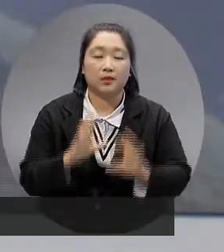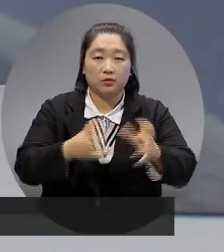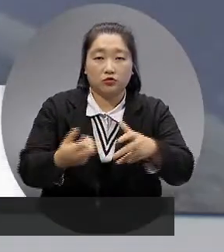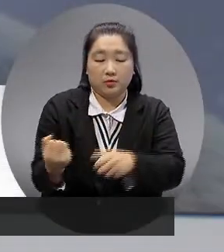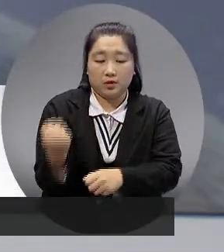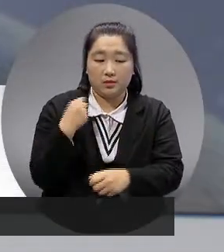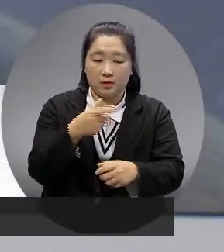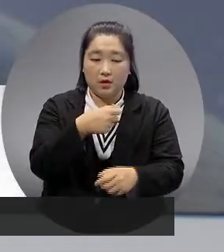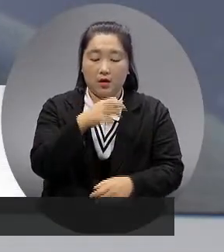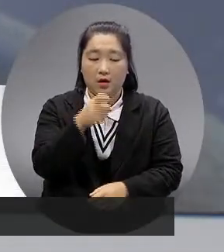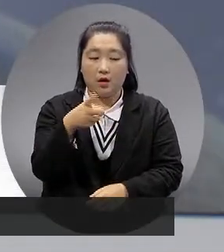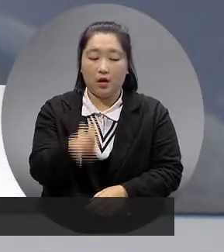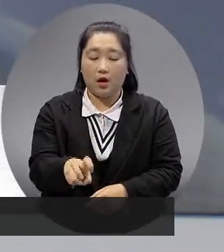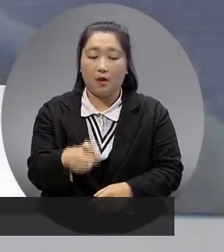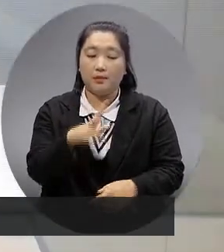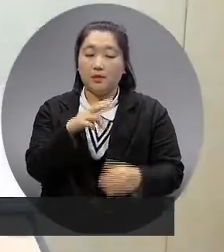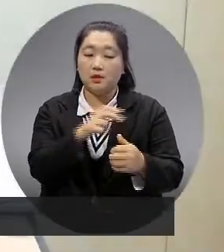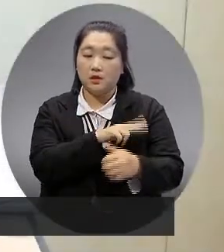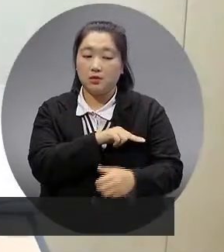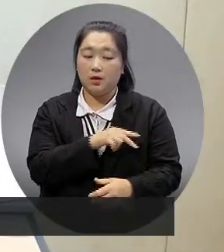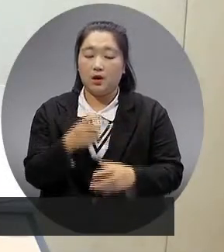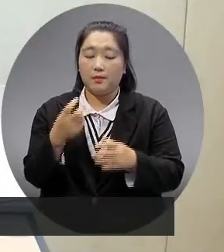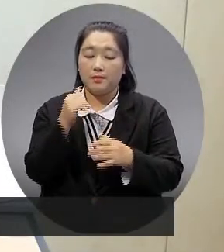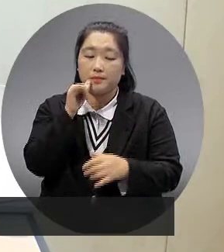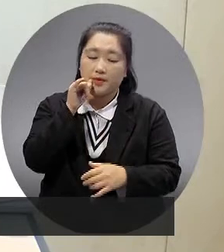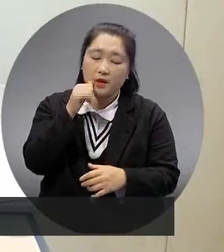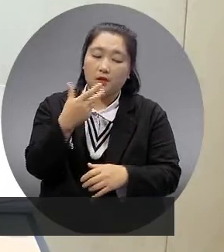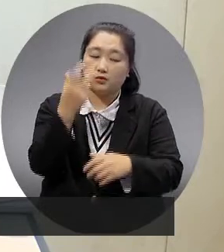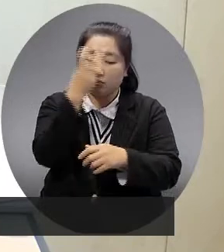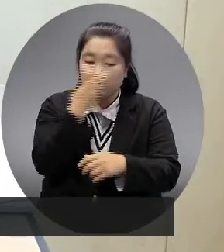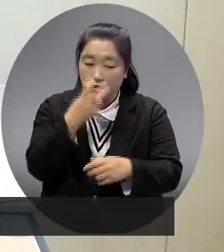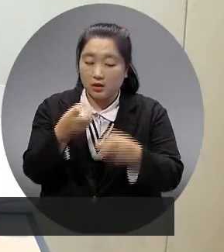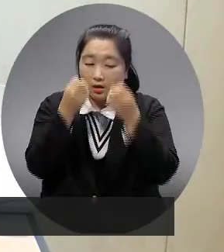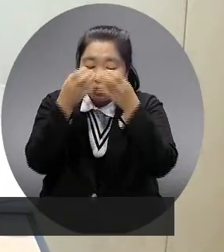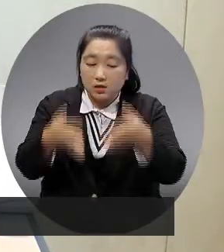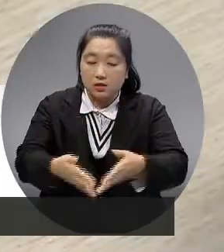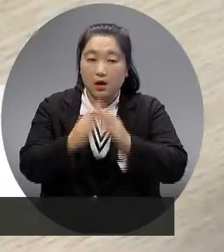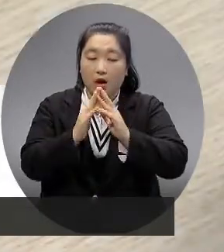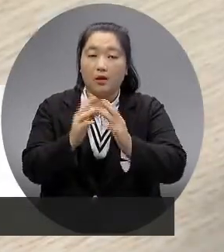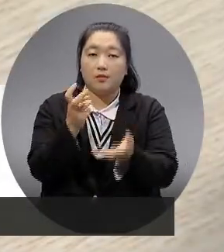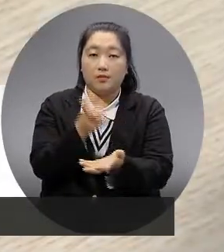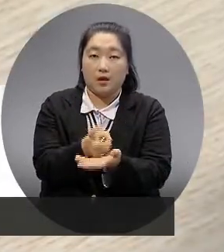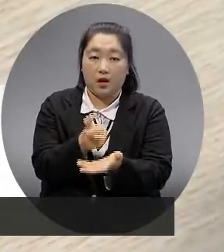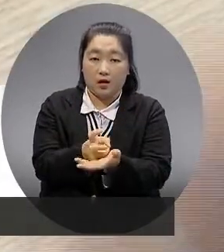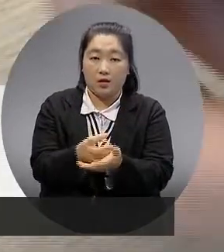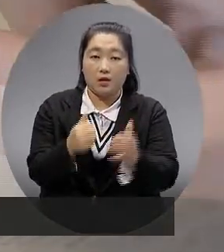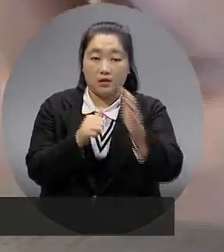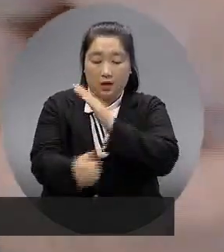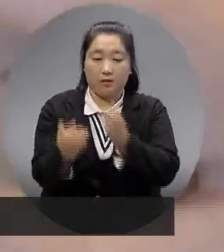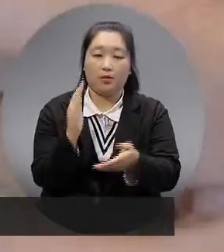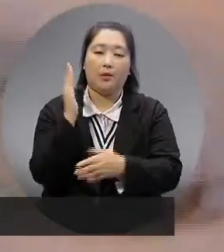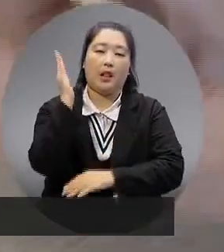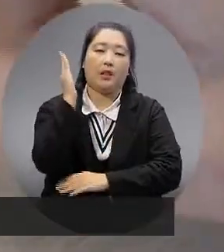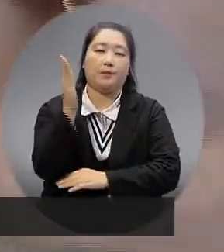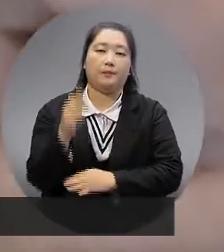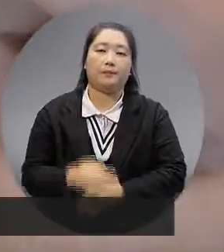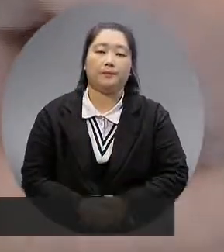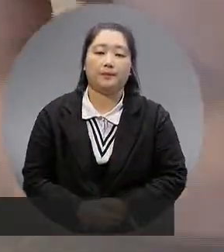국민의힘 엄태용 의원이 마약수사청 신설을 위한 정부조직법 일부 개정안을 대표